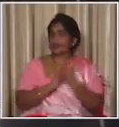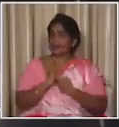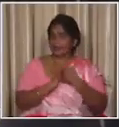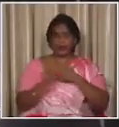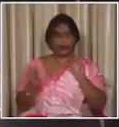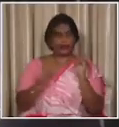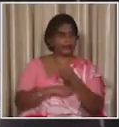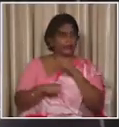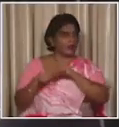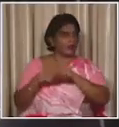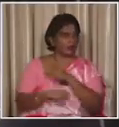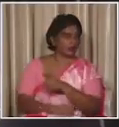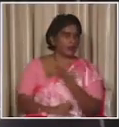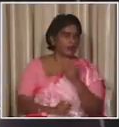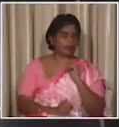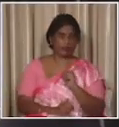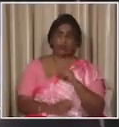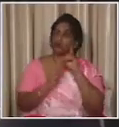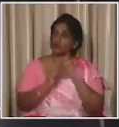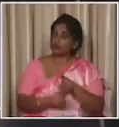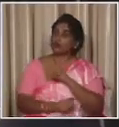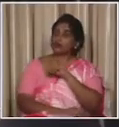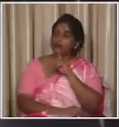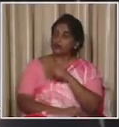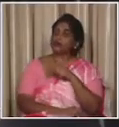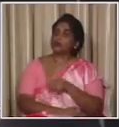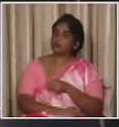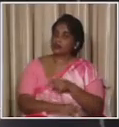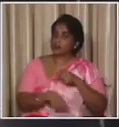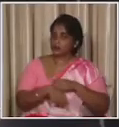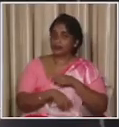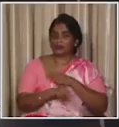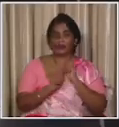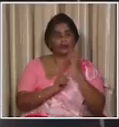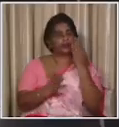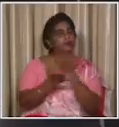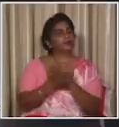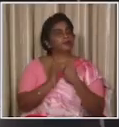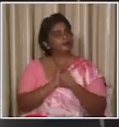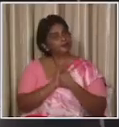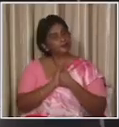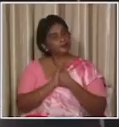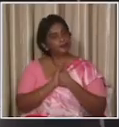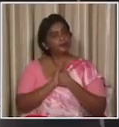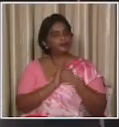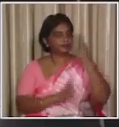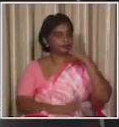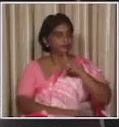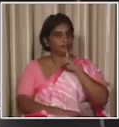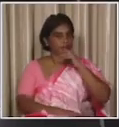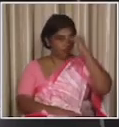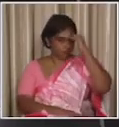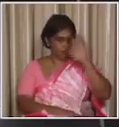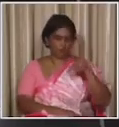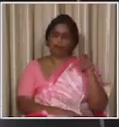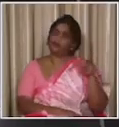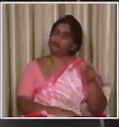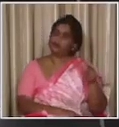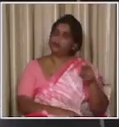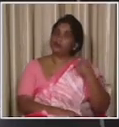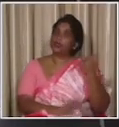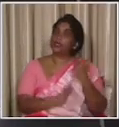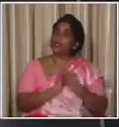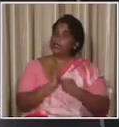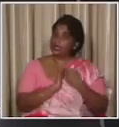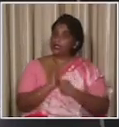නීතිය ක්‍රිකට් ආයතන නැත්තේයි. ඒ වගේම අහනවා මේ වෙලාවේ මම සභාගත කරනවා ගරු නියෝජ්‍ය කතානායකතුමනි,